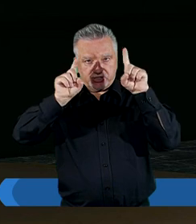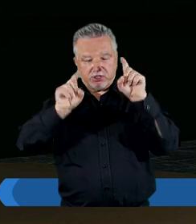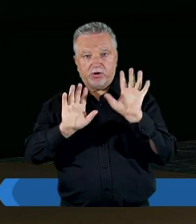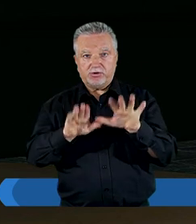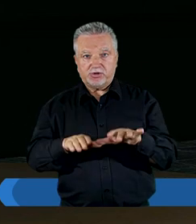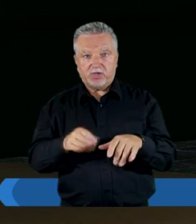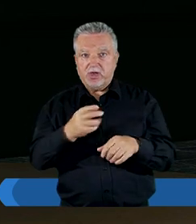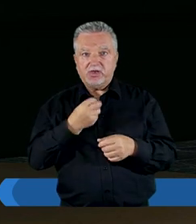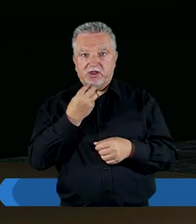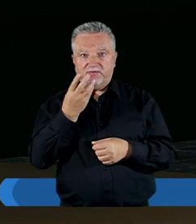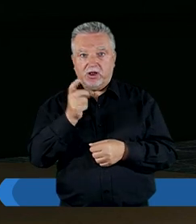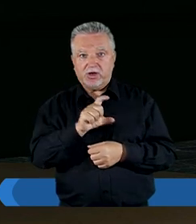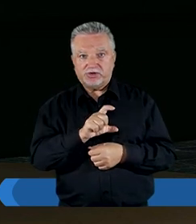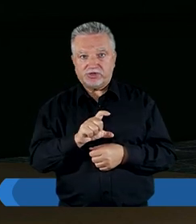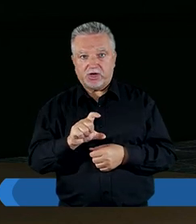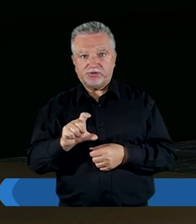czasu niewiele,